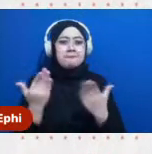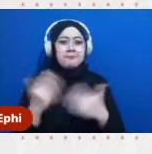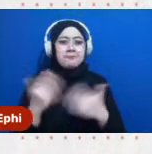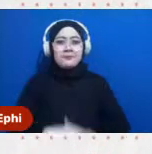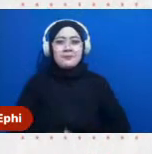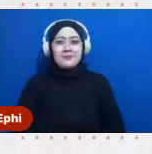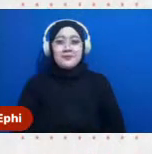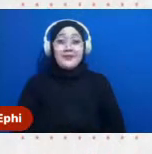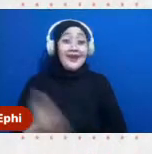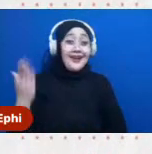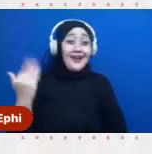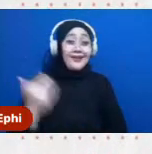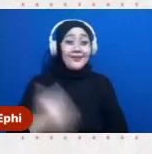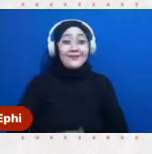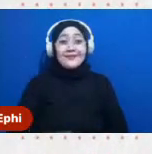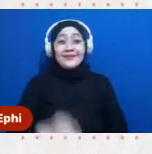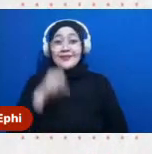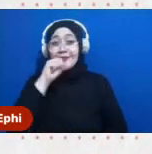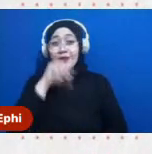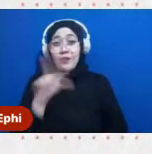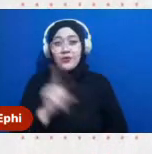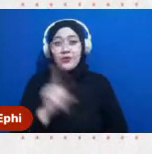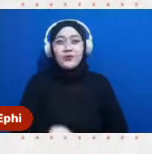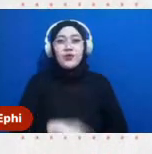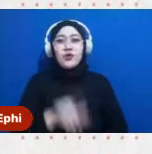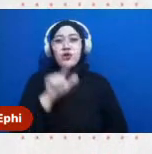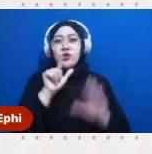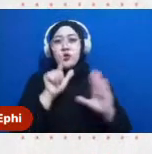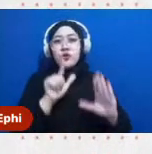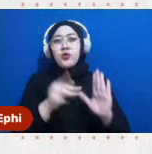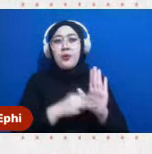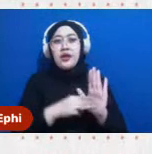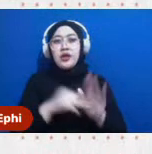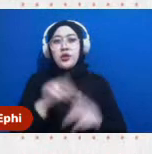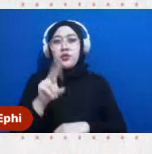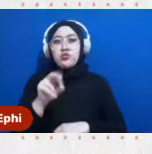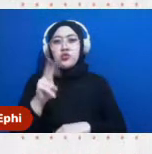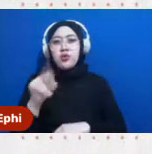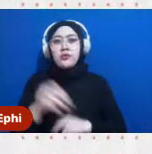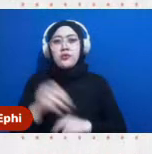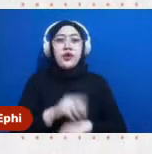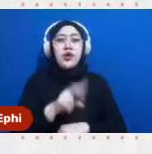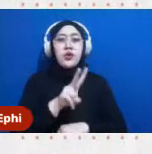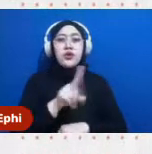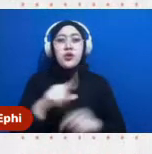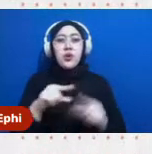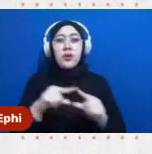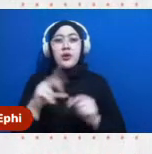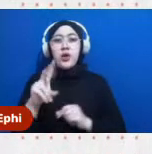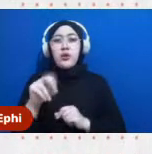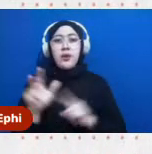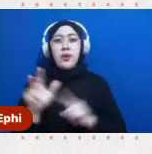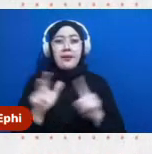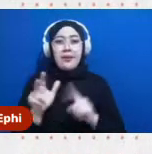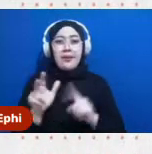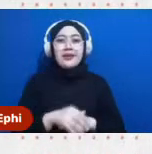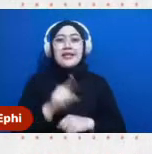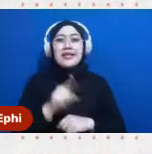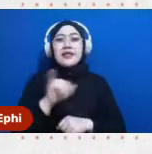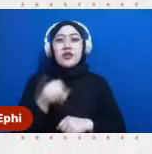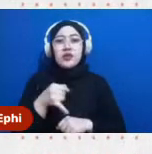Yuk, bangga, dijawab. 7 Maret 2020, 21 April 2018, 1